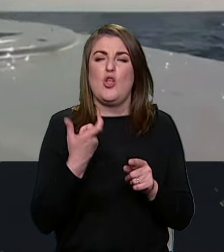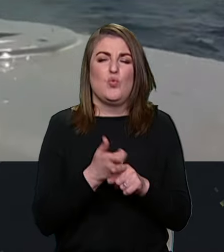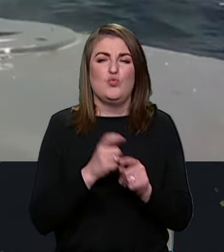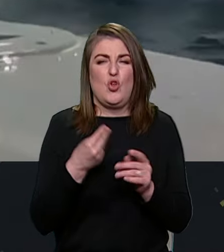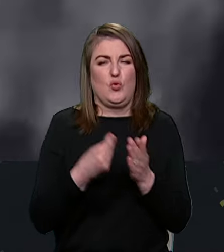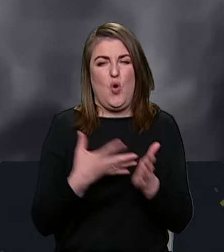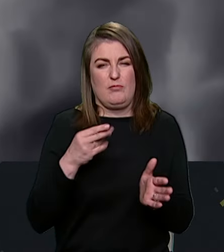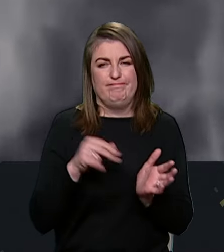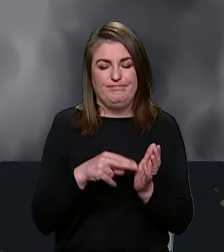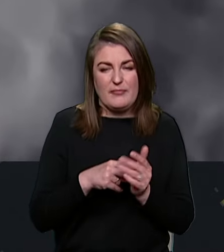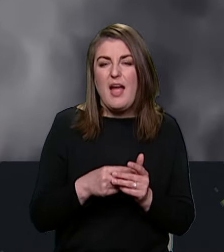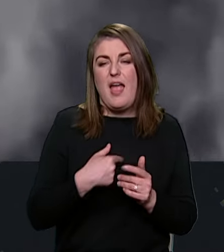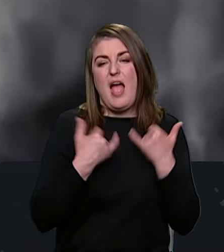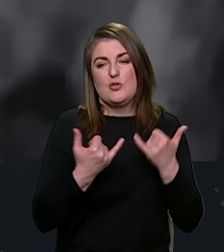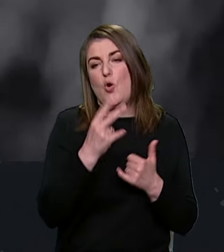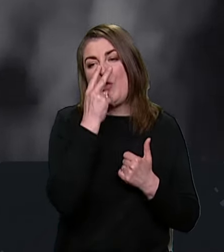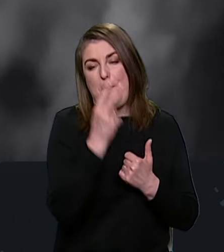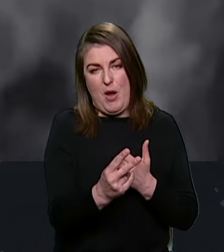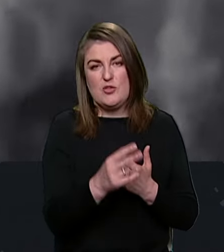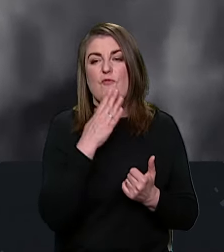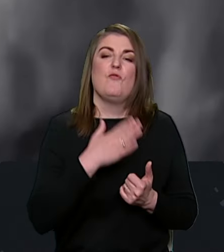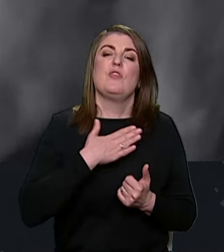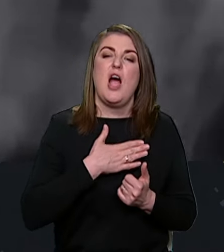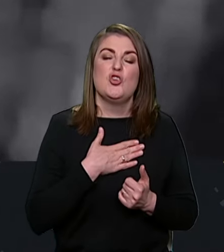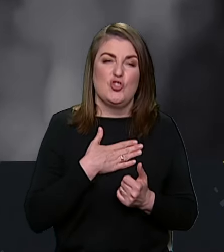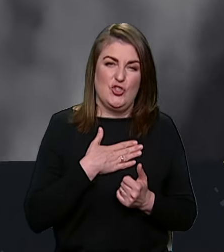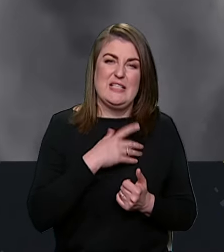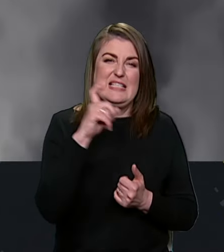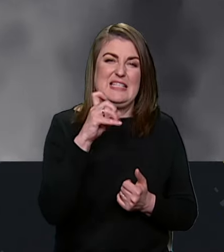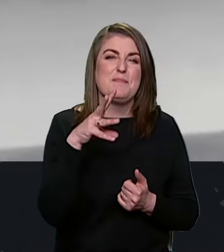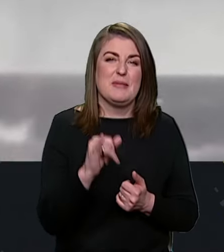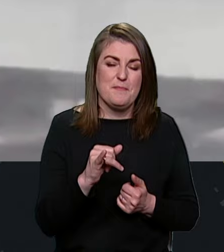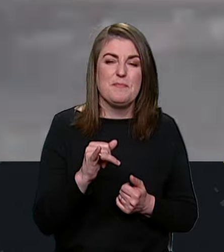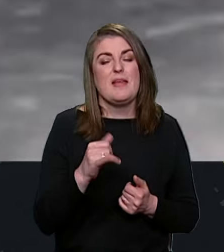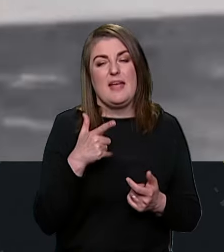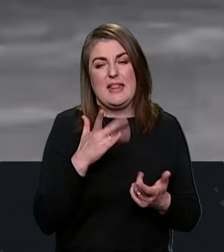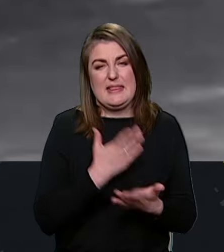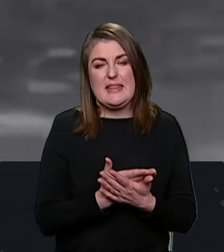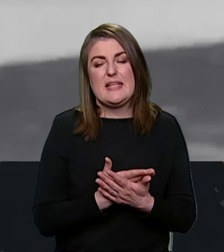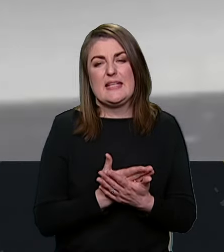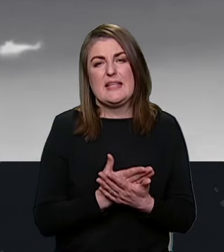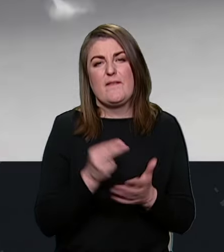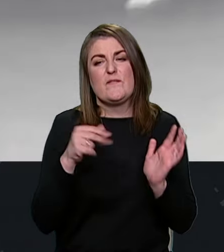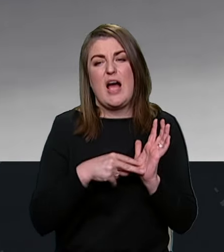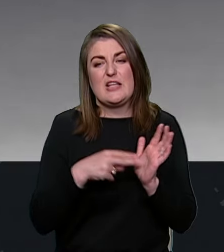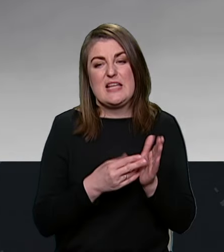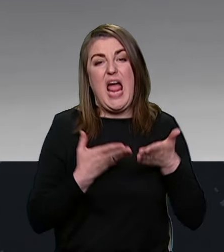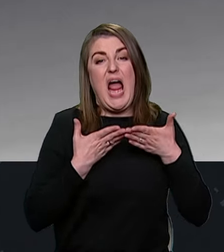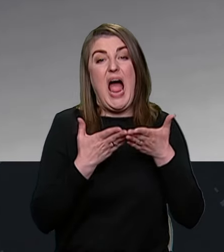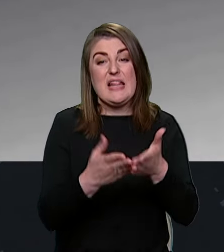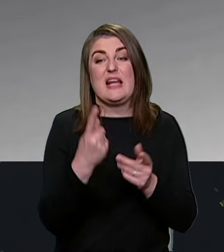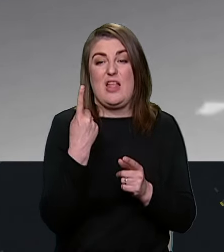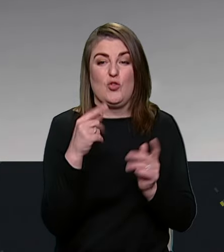втрата. Я сьогодні бачив, в наших засобах масової інформації наводиться вартість катера